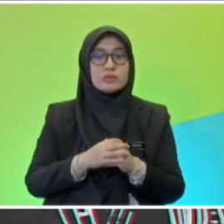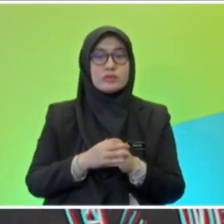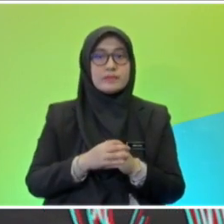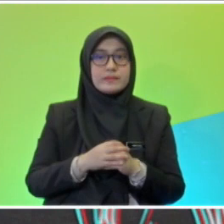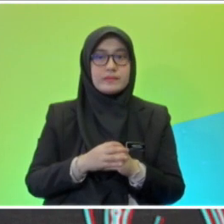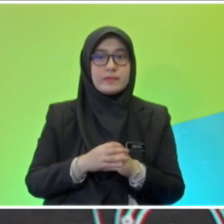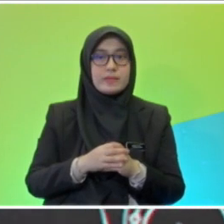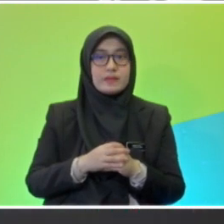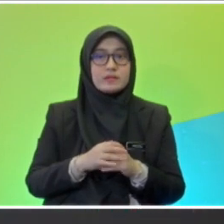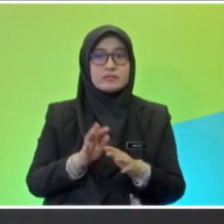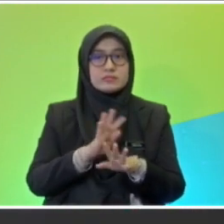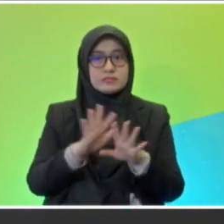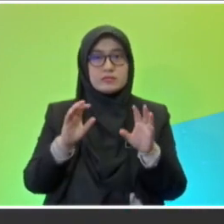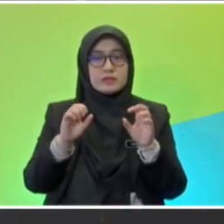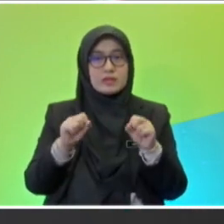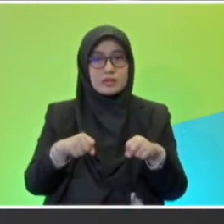kesalahan masuk